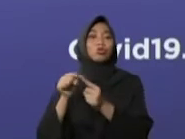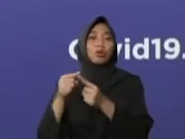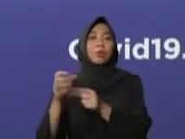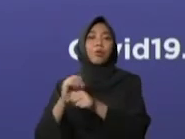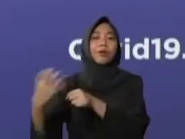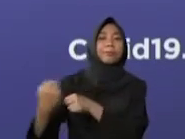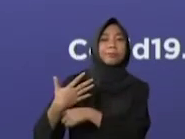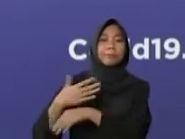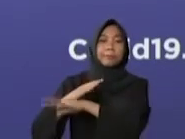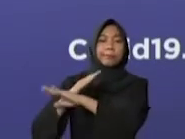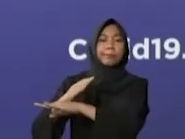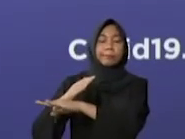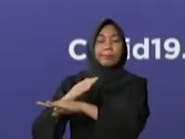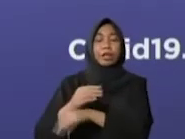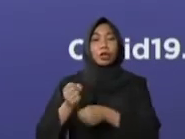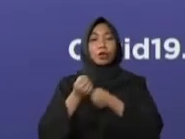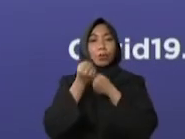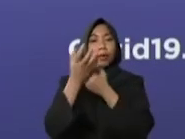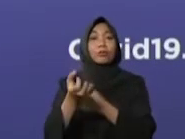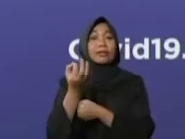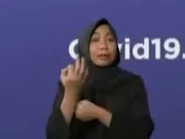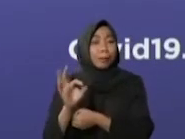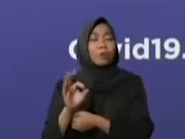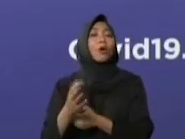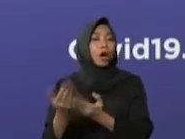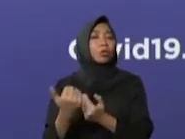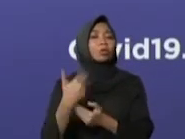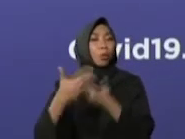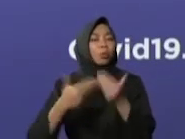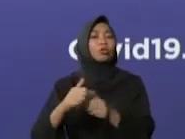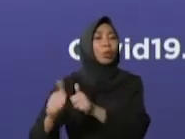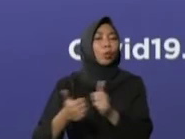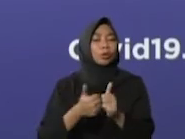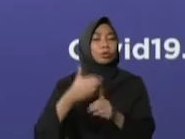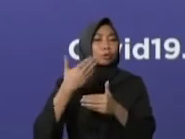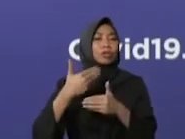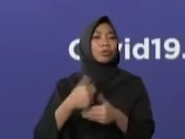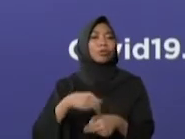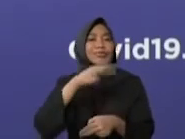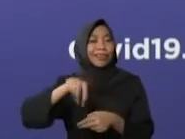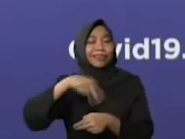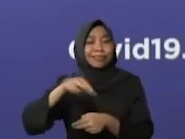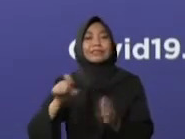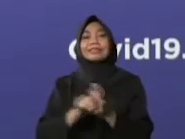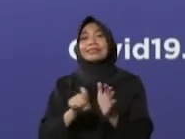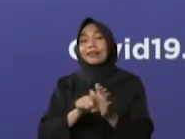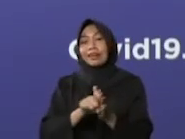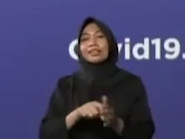19 ikuti terus perkembangan yang kita berikan baik melalui copied 19